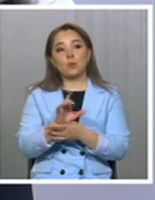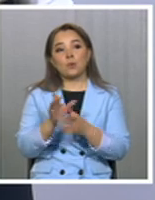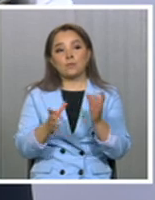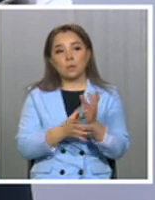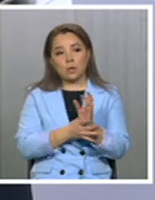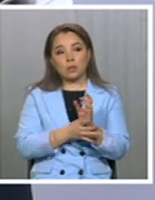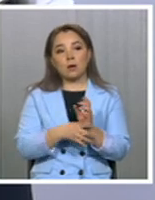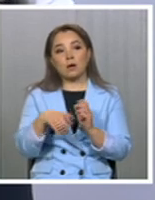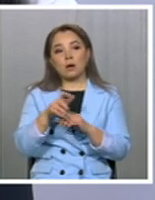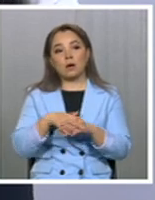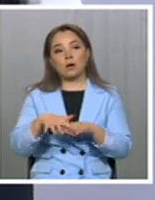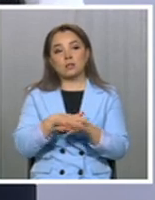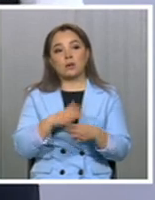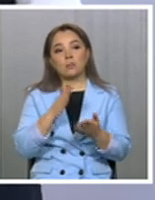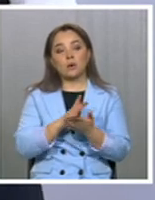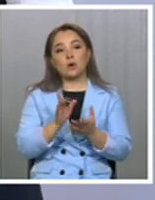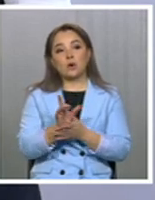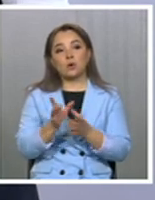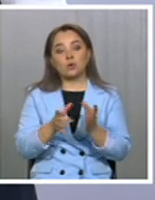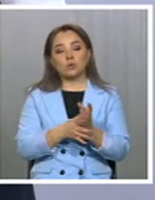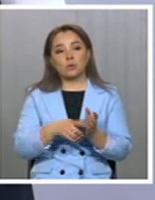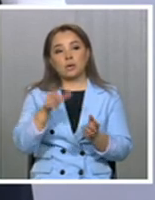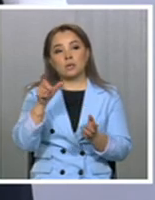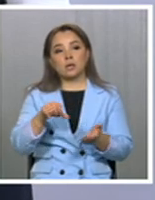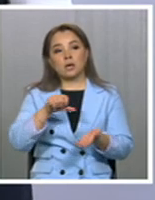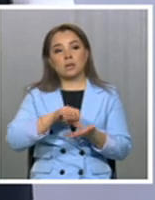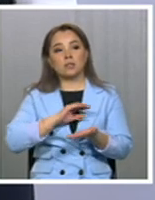үстіндегі құл атты туындылары.